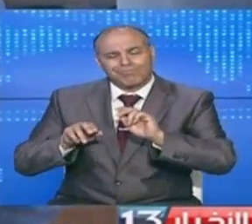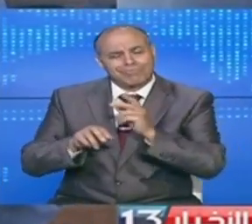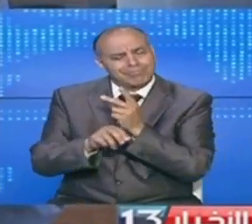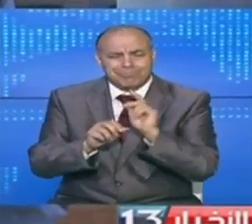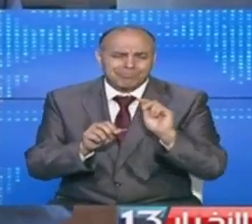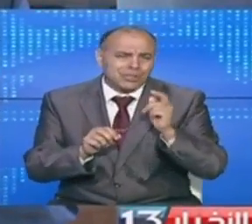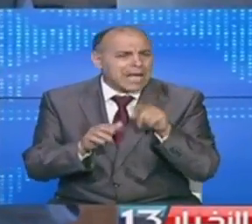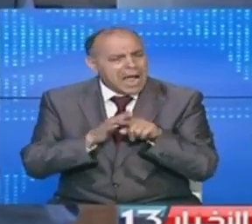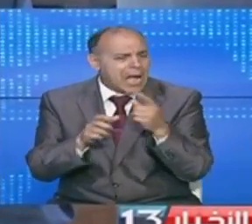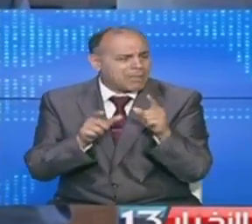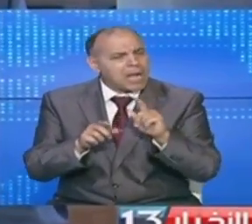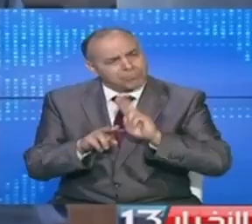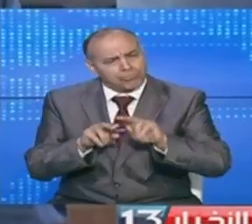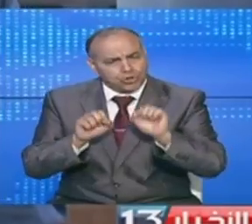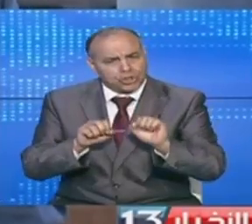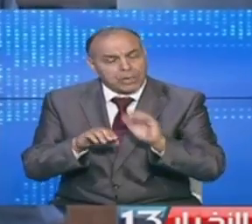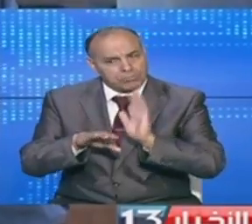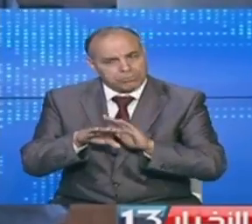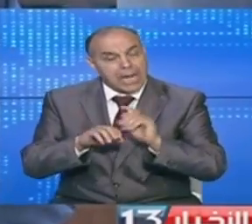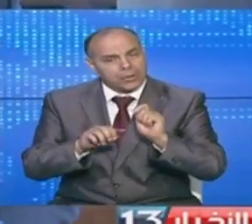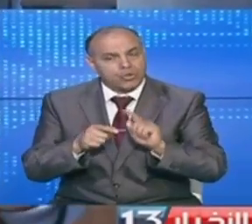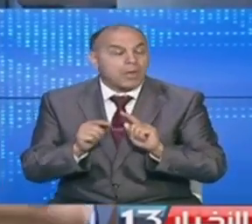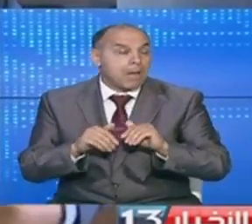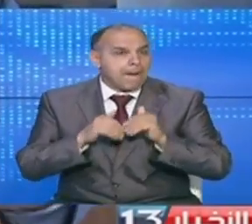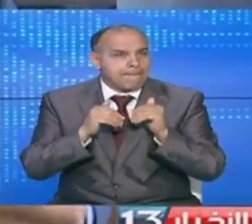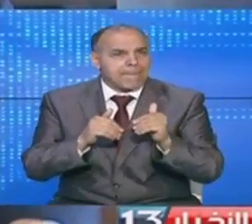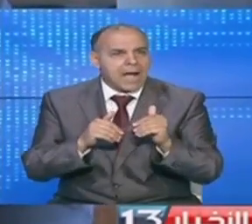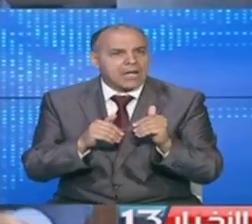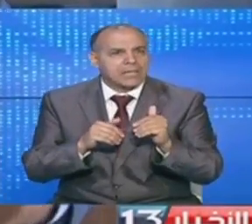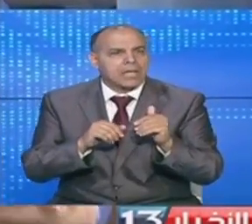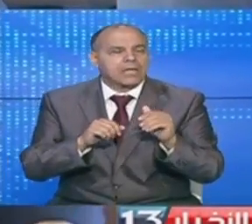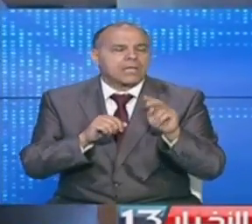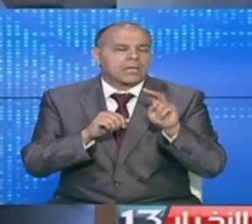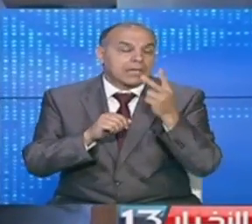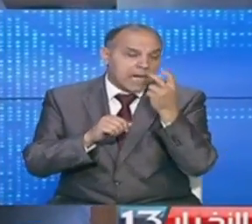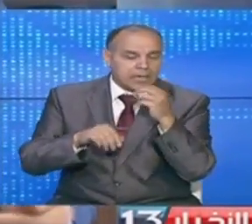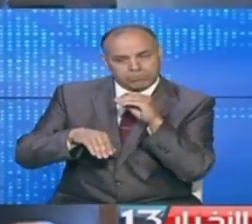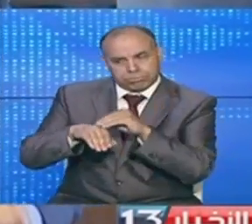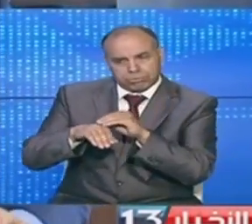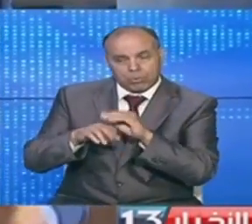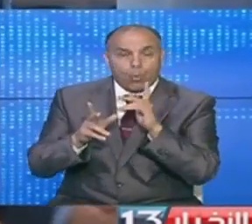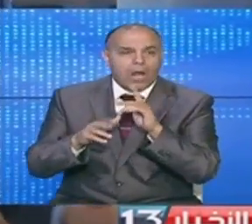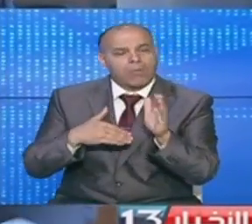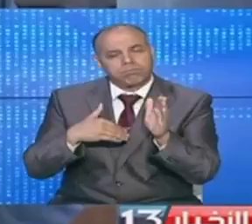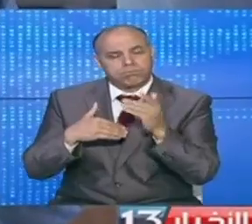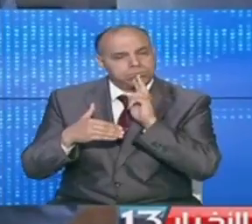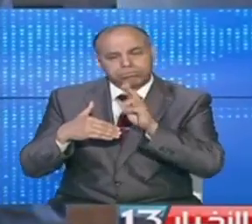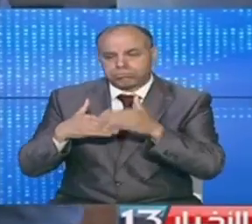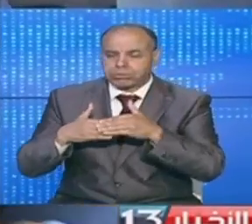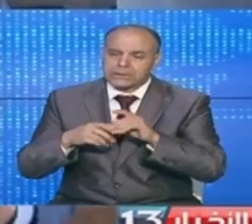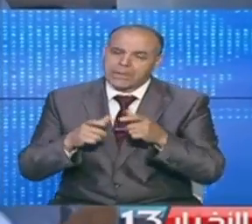خلال يت كبيره شقها التنبيه عليها ثمان واربعين ساعه لتسويه الوضع والا شق القرار